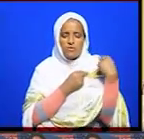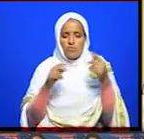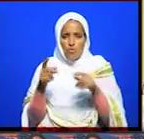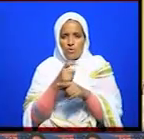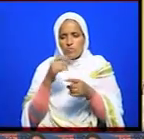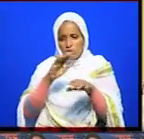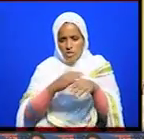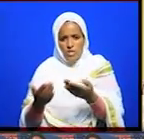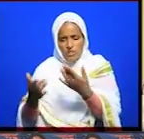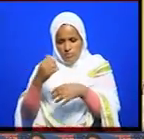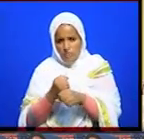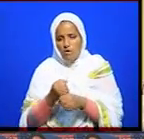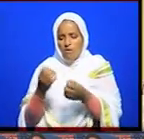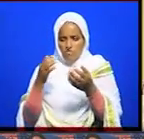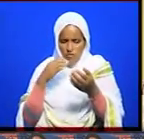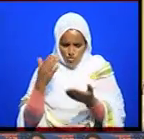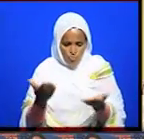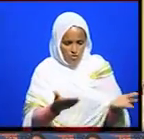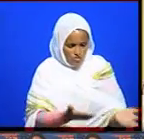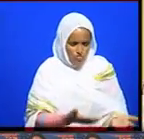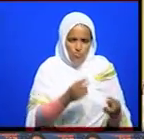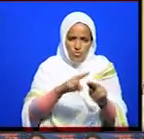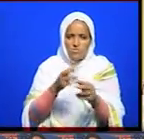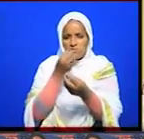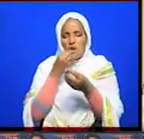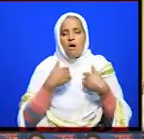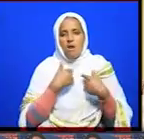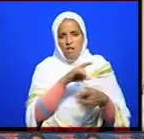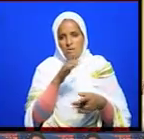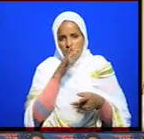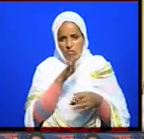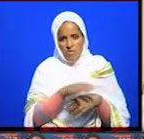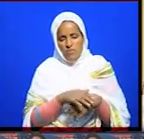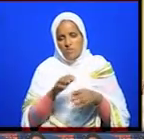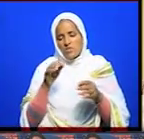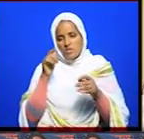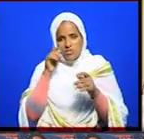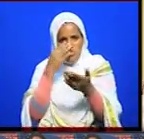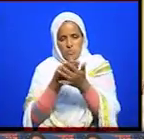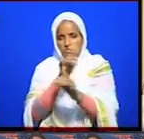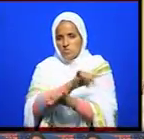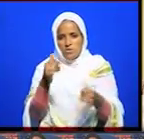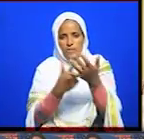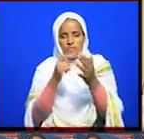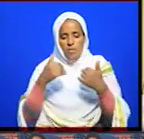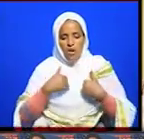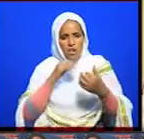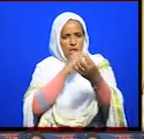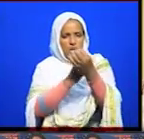እሷም ብኮን አላፊም እንዳላፊነትም ብኮን ያው እንግዳ ሲመጣ ተሽቆጥቁጣ አሳድረን